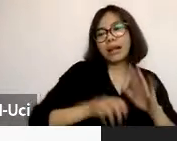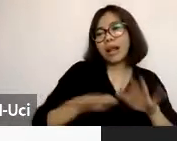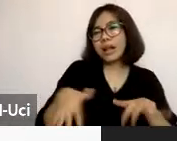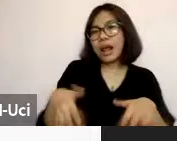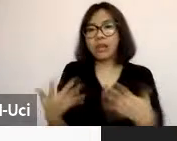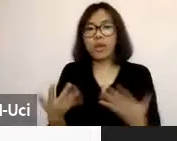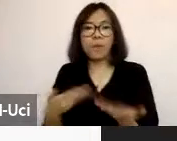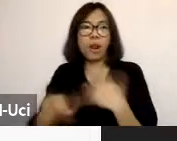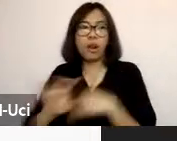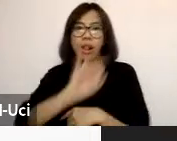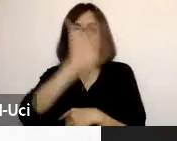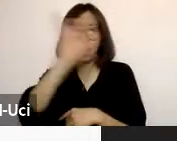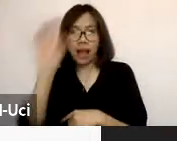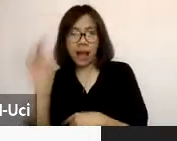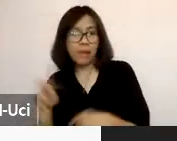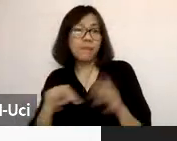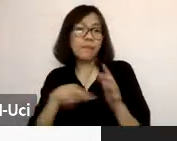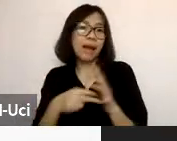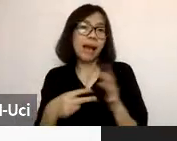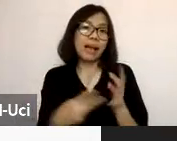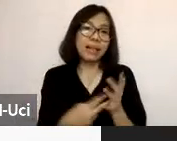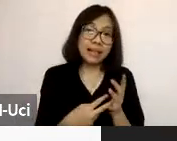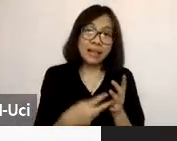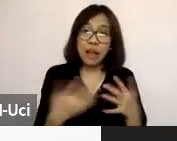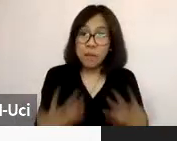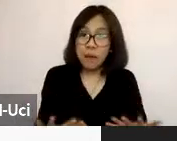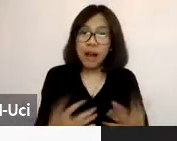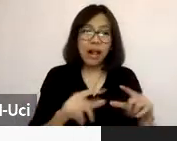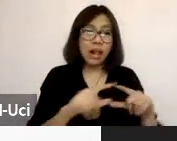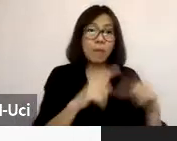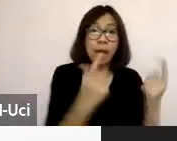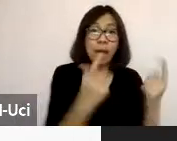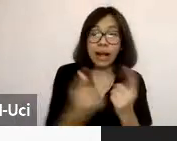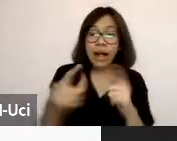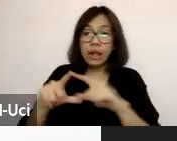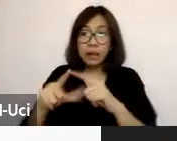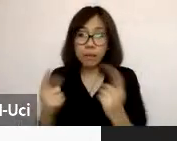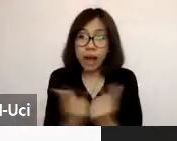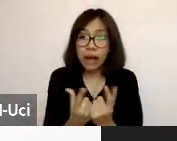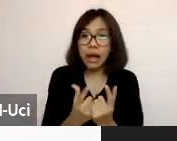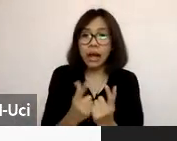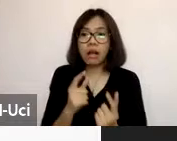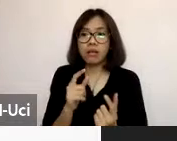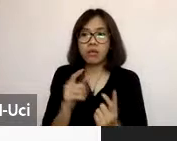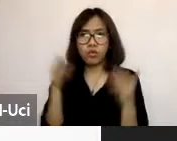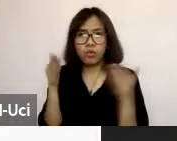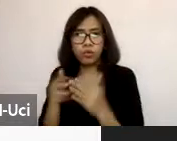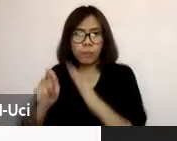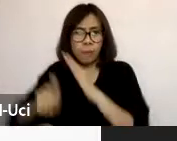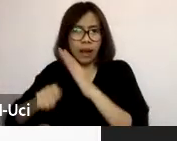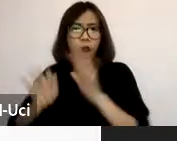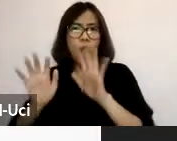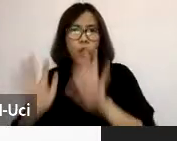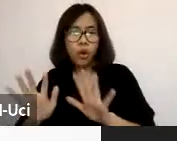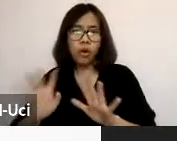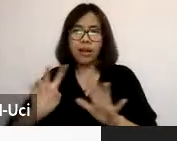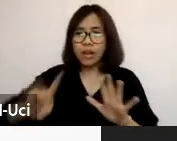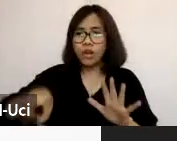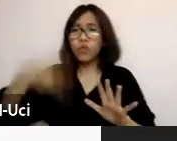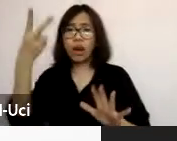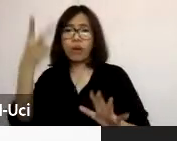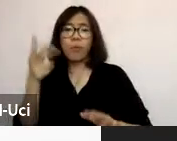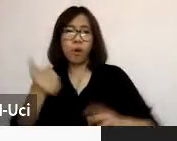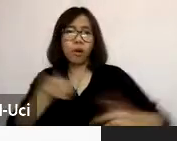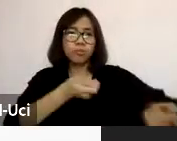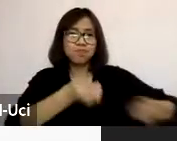memungkinkan lembaga lain penyelesaian sengketa di luar pengadilan berwenang untuk menyelesaikan Nah dengan